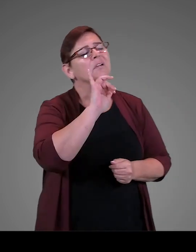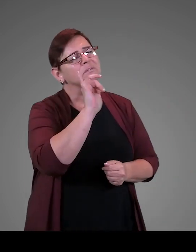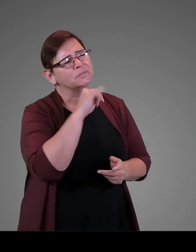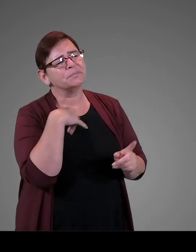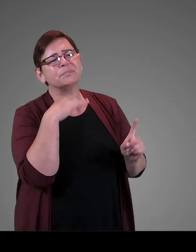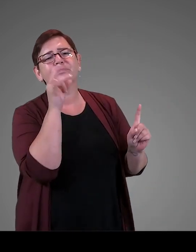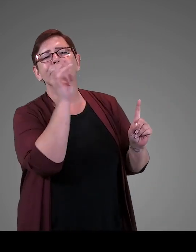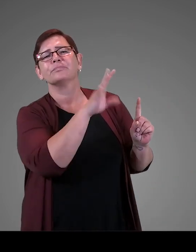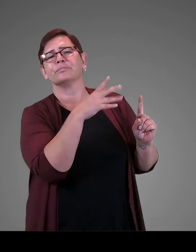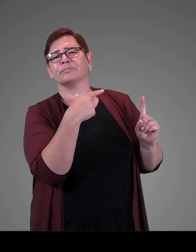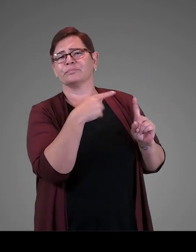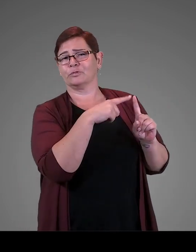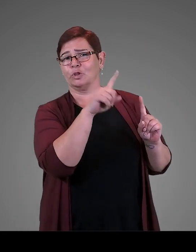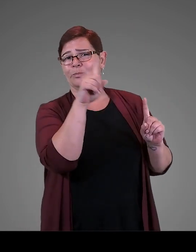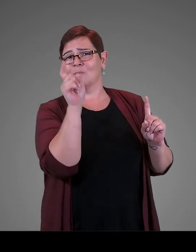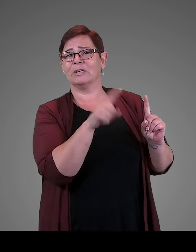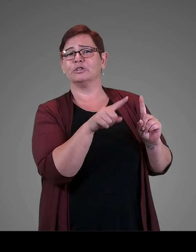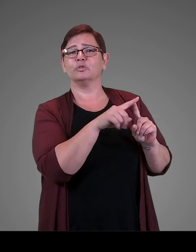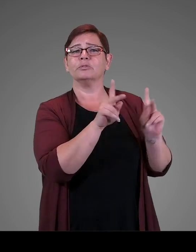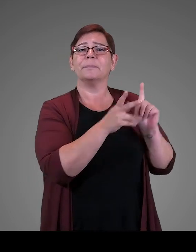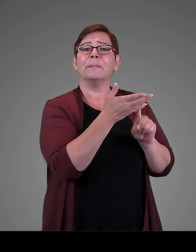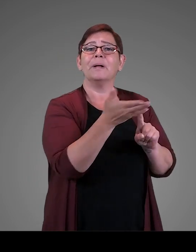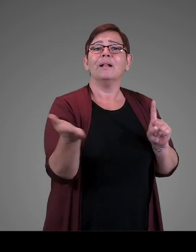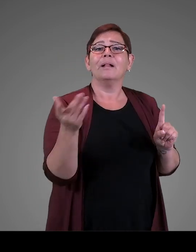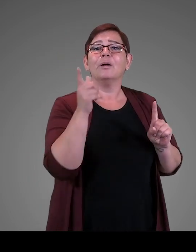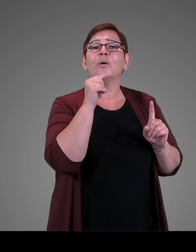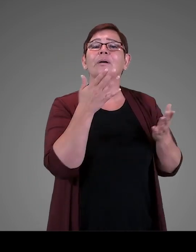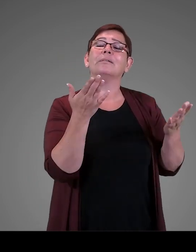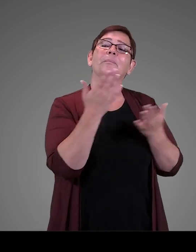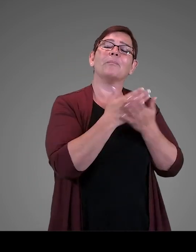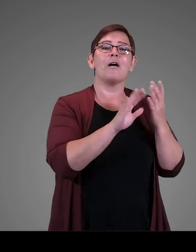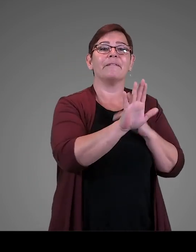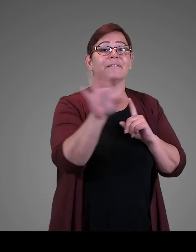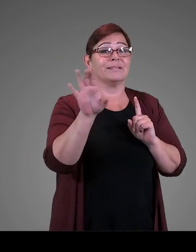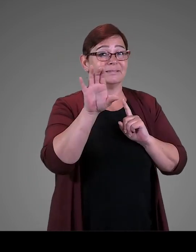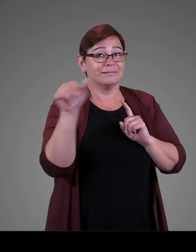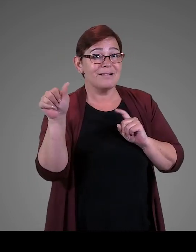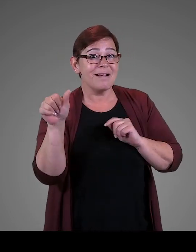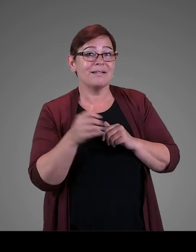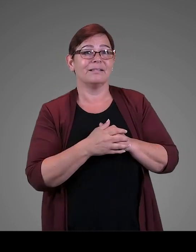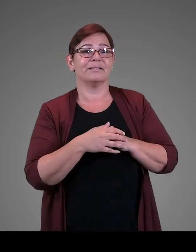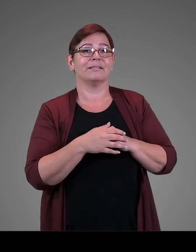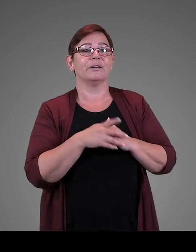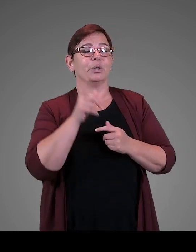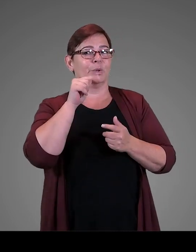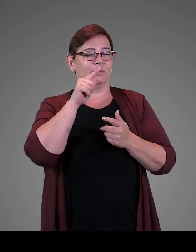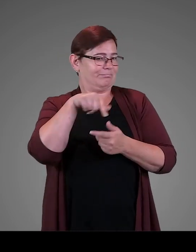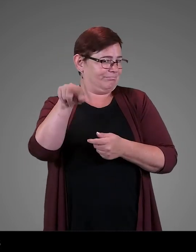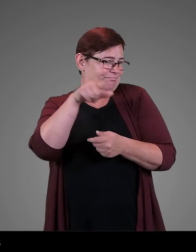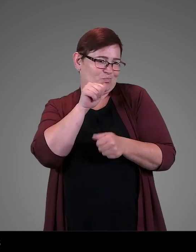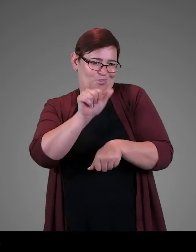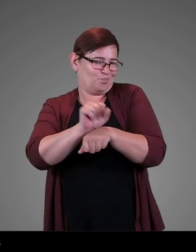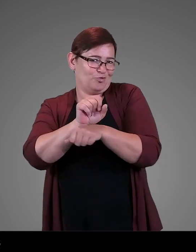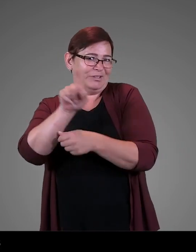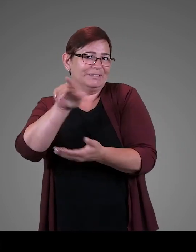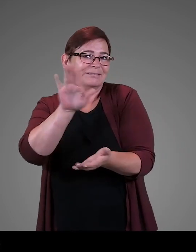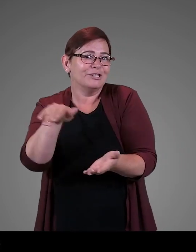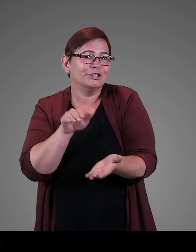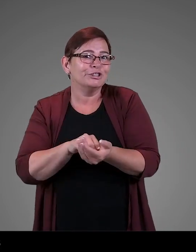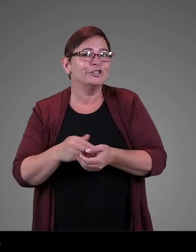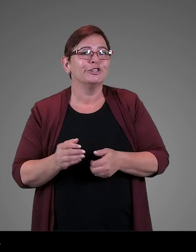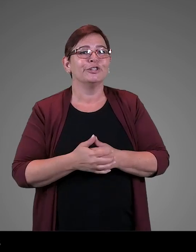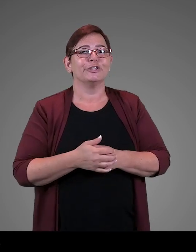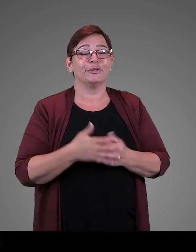Peut-être je peux aussi poser cette question aux gens qui sont ici dans le cadre de leur CA et qui ne travaillent pas dans les centres. Parce que là, vous